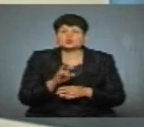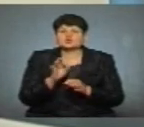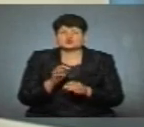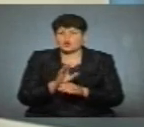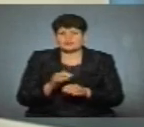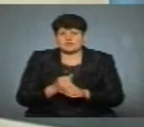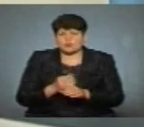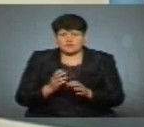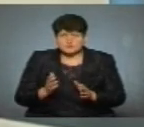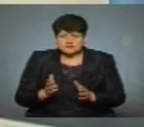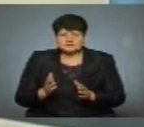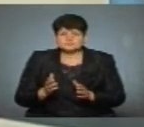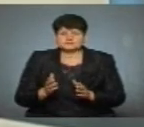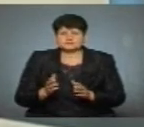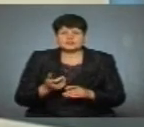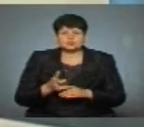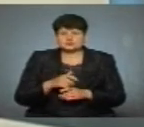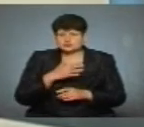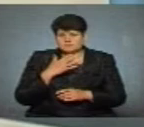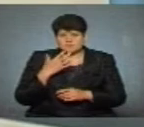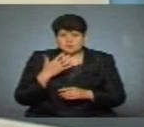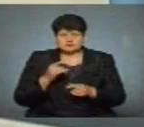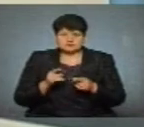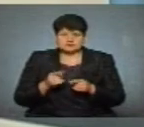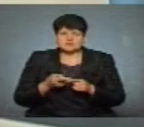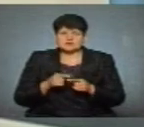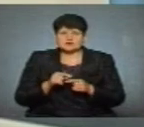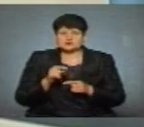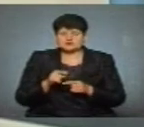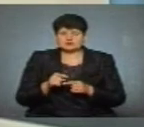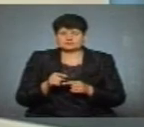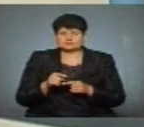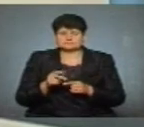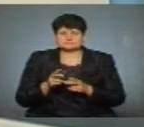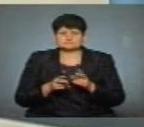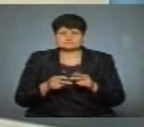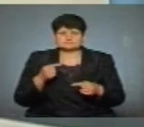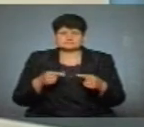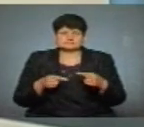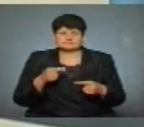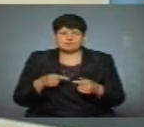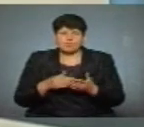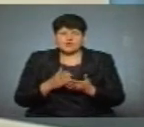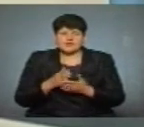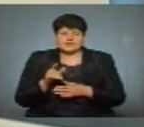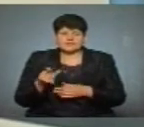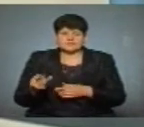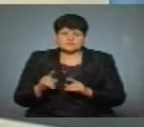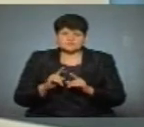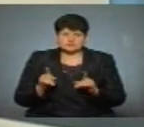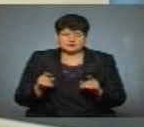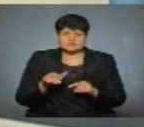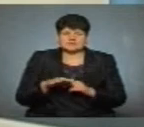І дуже багато насправді на цьому спекулюють, от, особливо політики, там, чи ми до території,